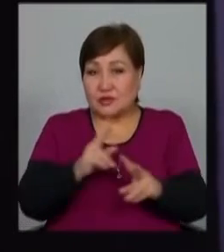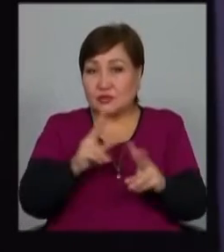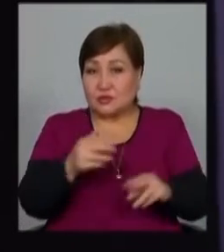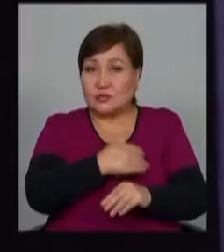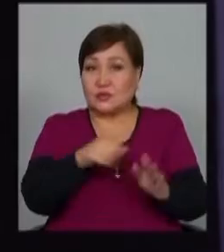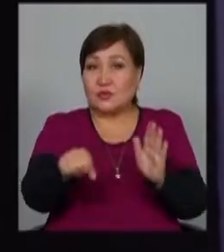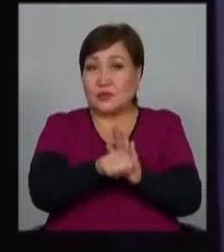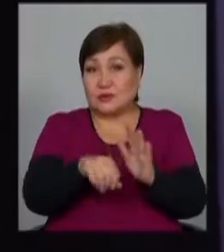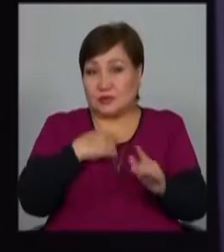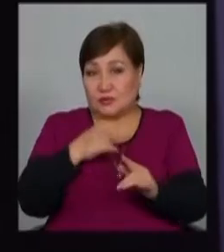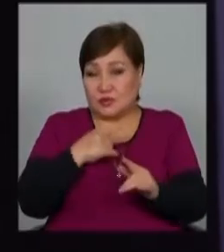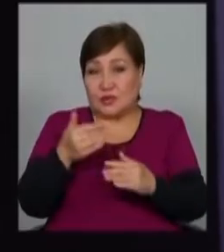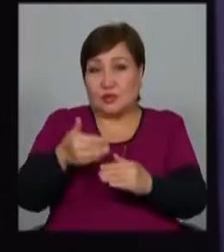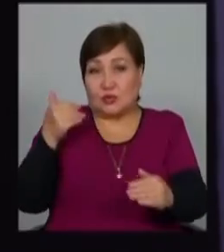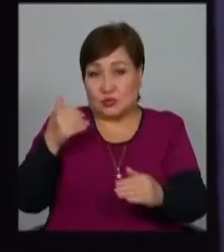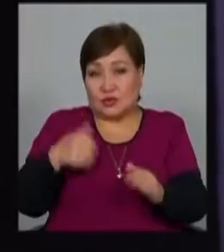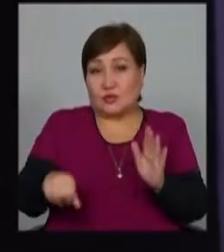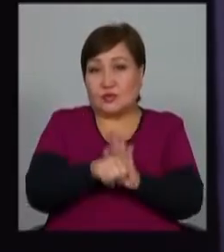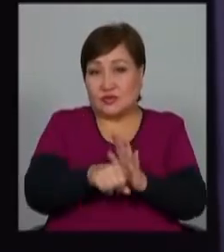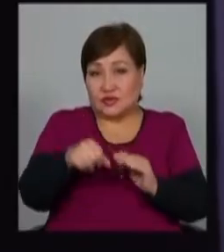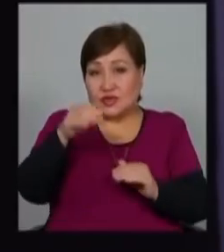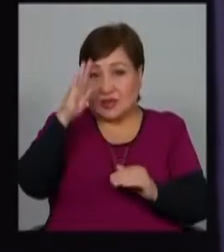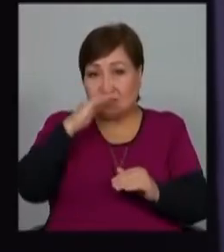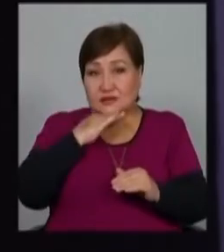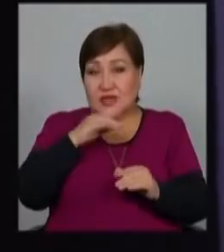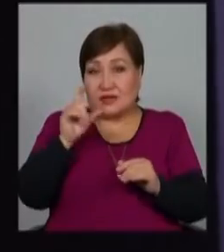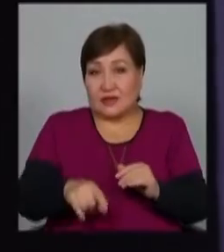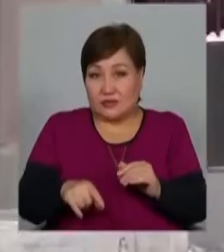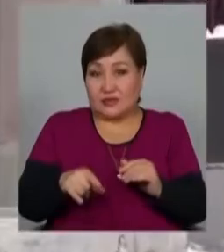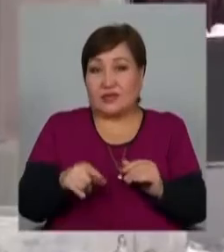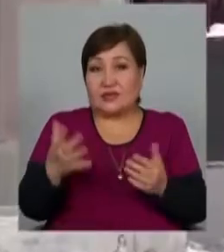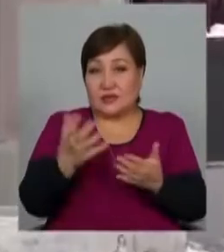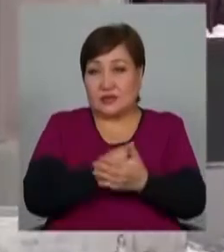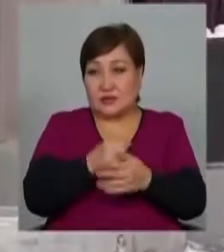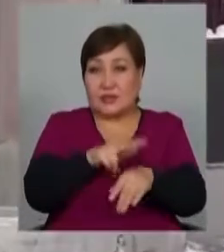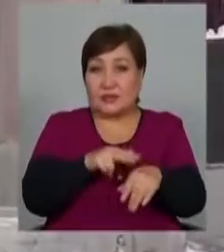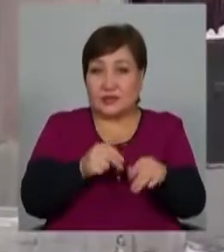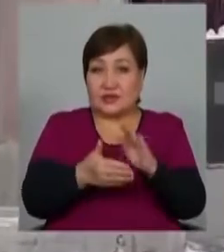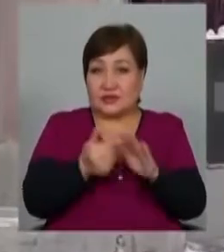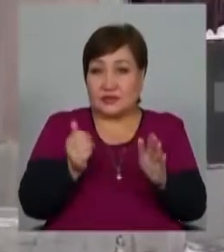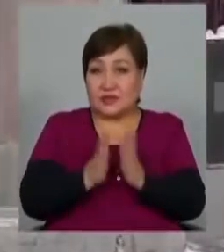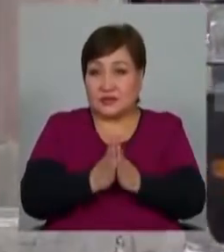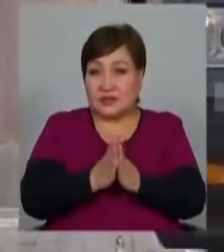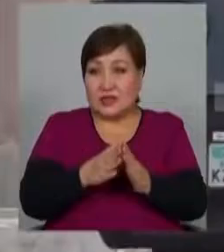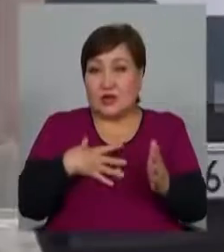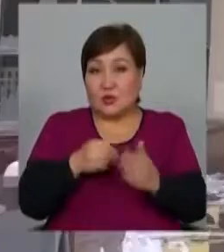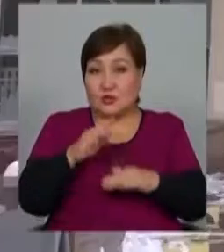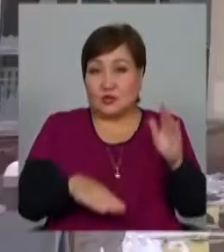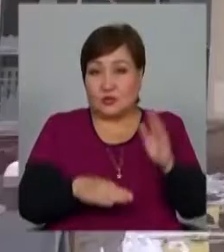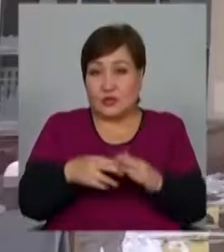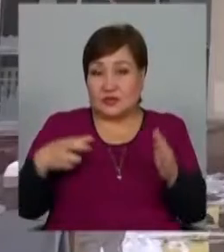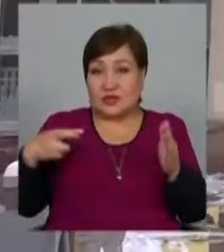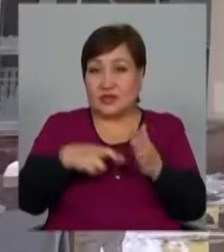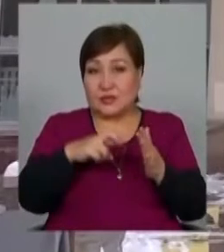бұрын қайтыс болған әкемді өлтірген адамды таптым. Тәртіп сақшыларын шақырыңдаршы деді. Ал анасы өз қолымен пышақтап тастаған жеткіншек